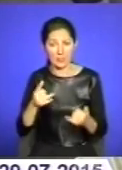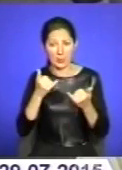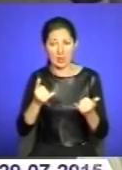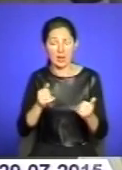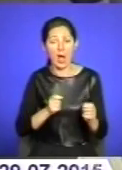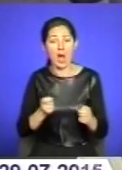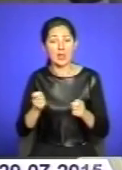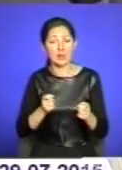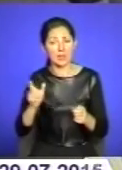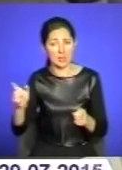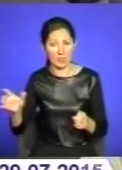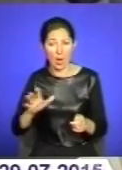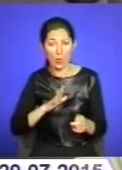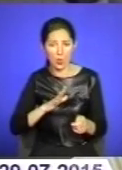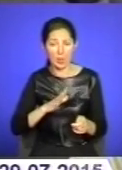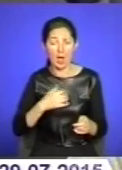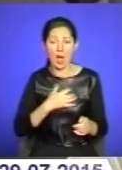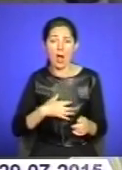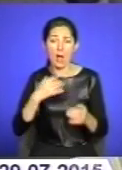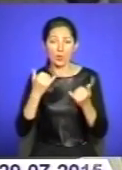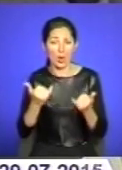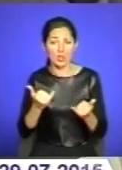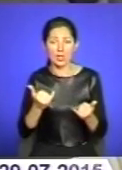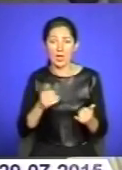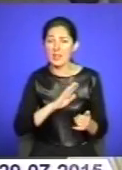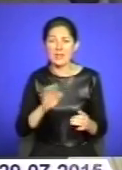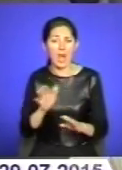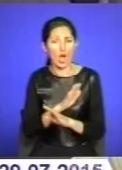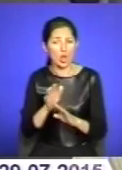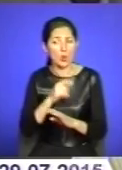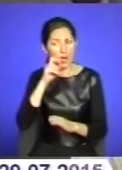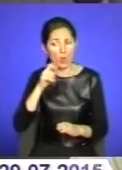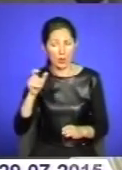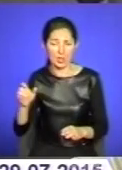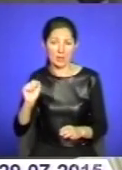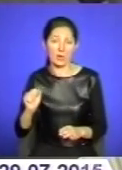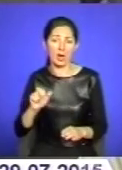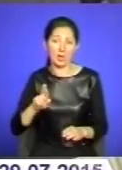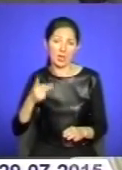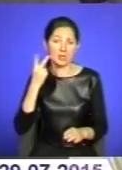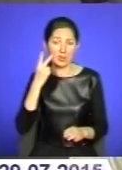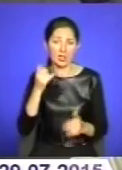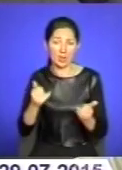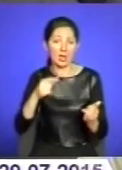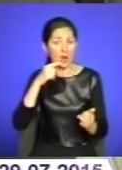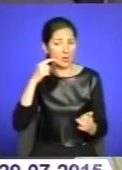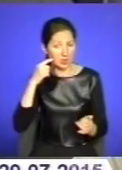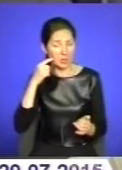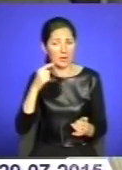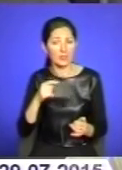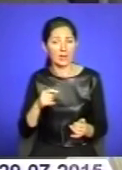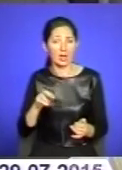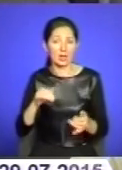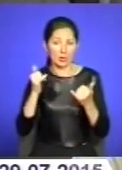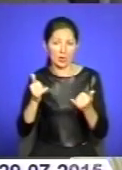керівництва куди актуальніше, власне, не якась там доля українців, а, як завжди для Російської імперії, як і в сучасності,